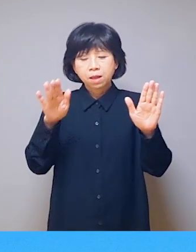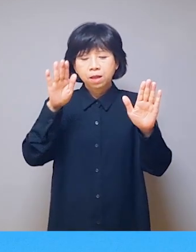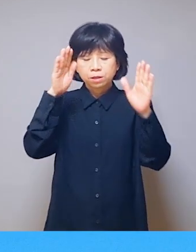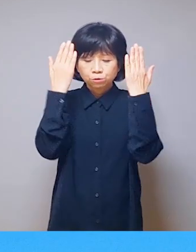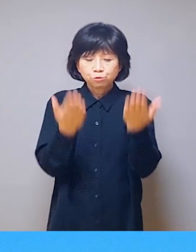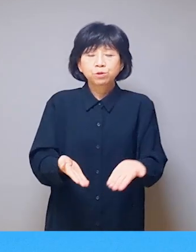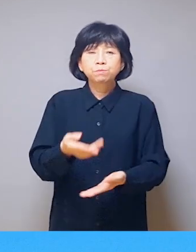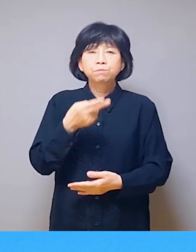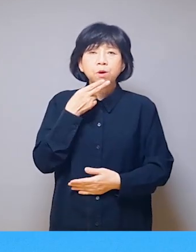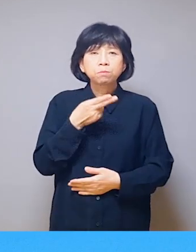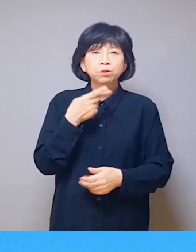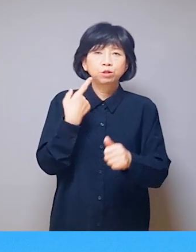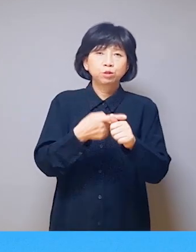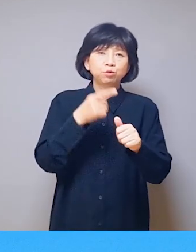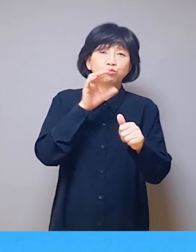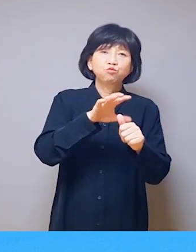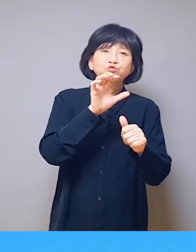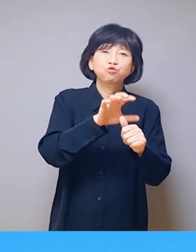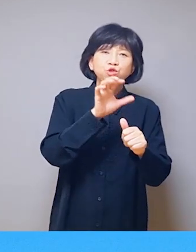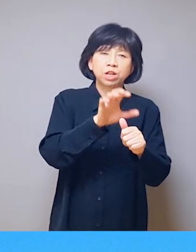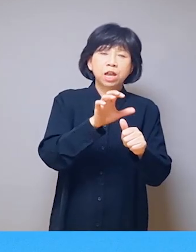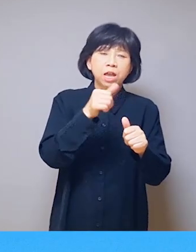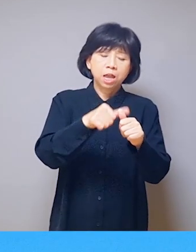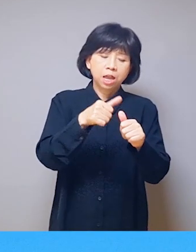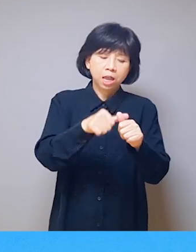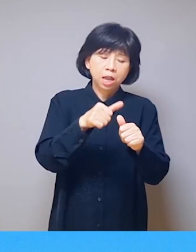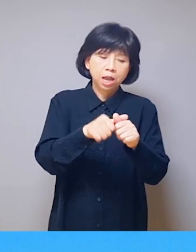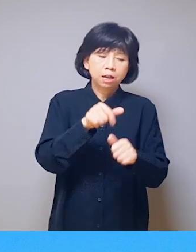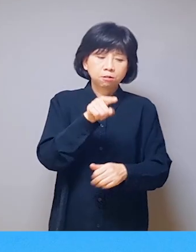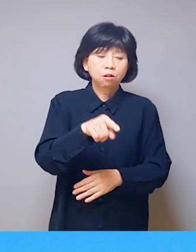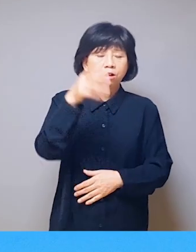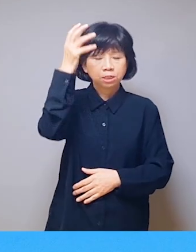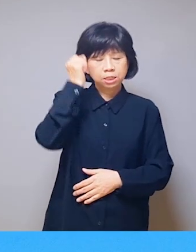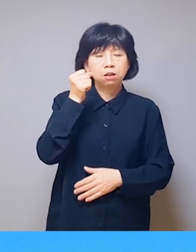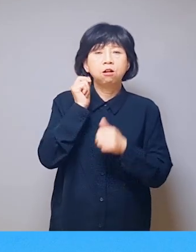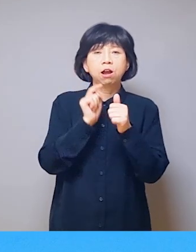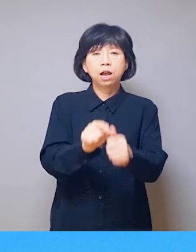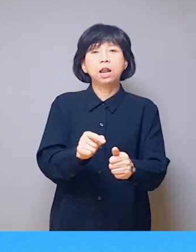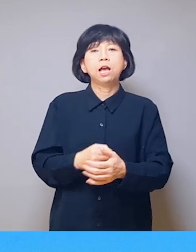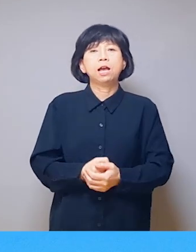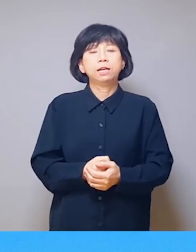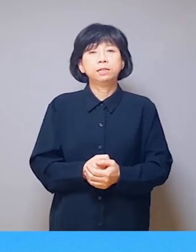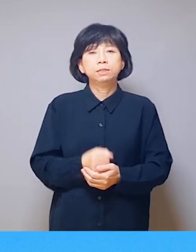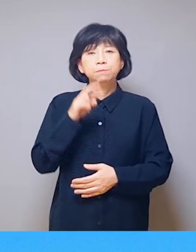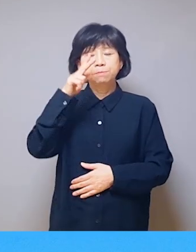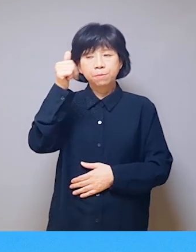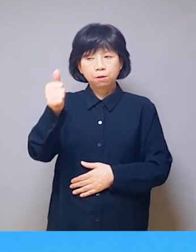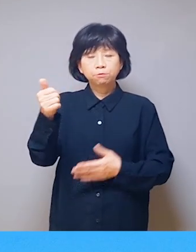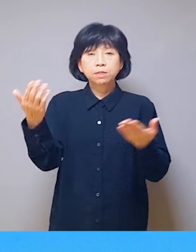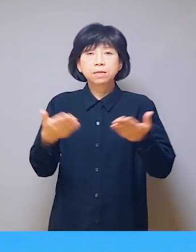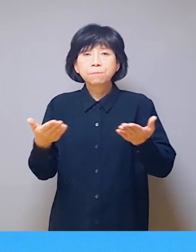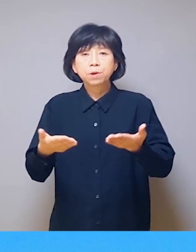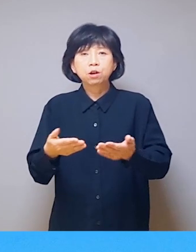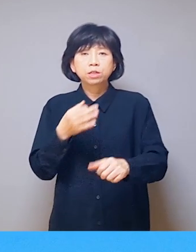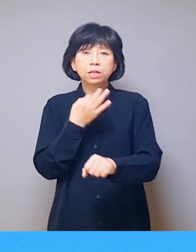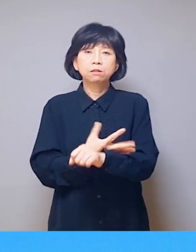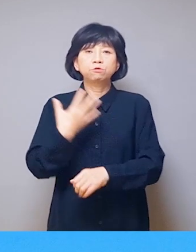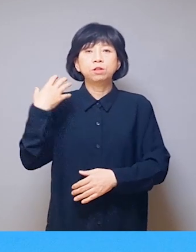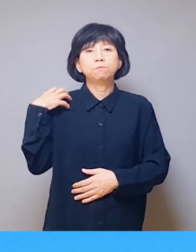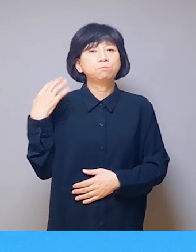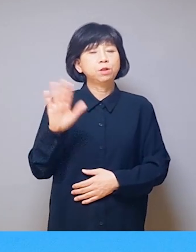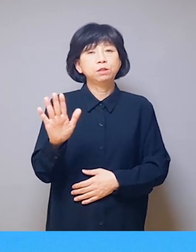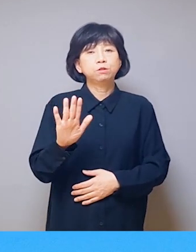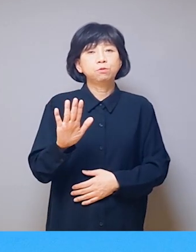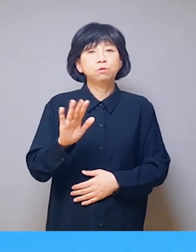눈물로 각 사람을 훈계하던 것을 어떻게 하라? 기억하라. 아멘. 바울에게 사명은요, 단순한 의무가